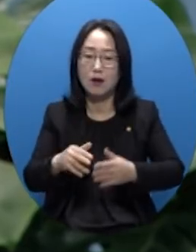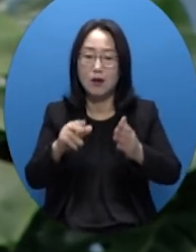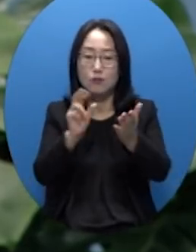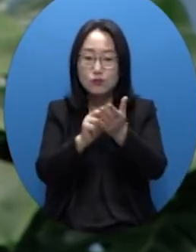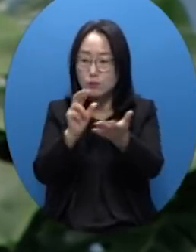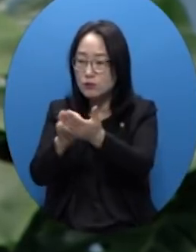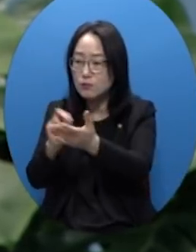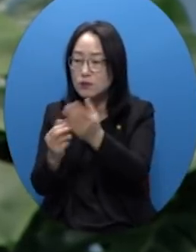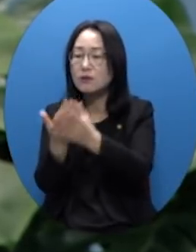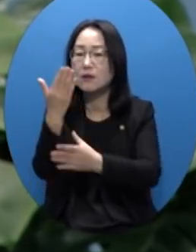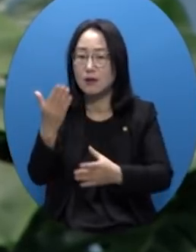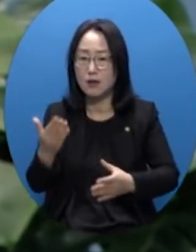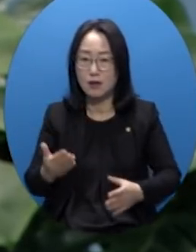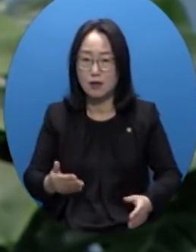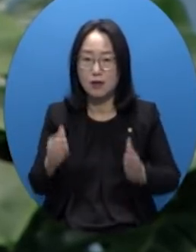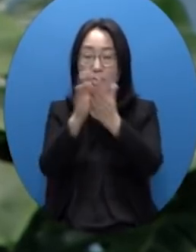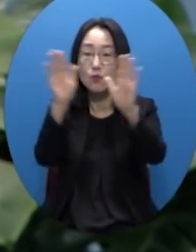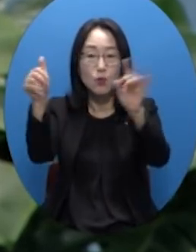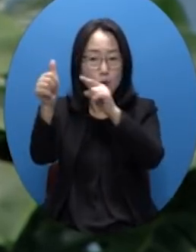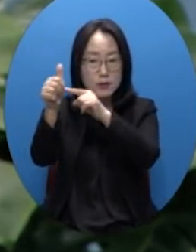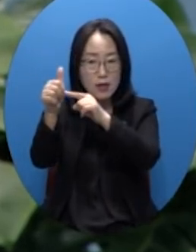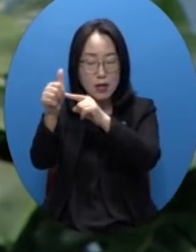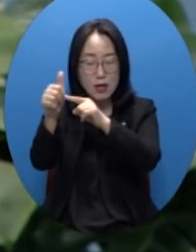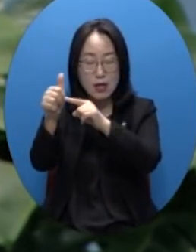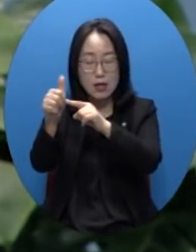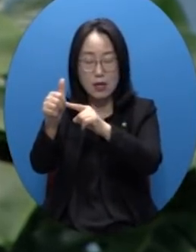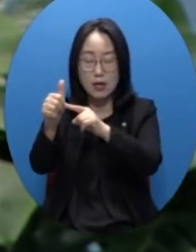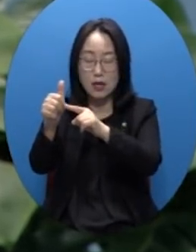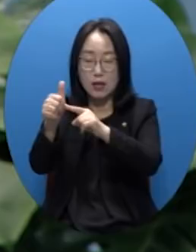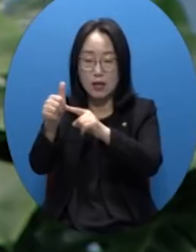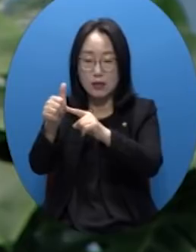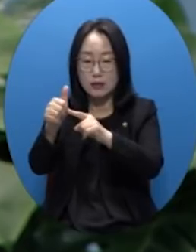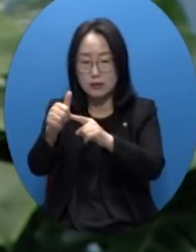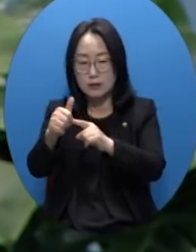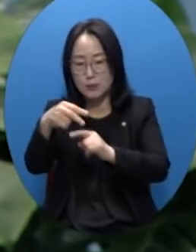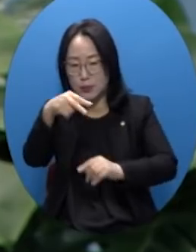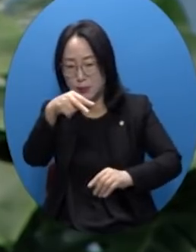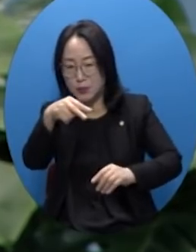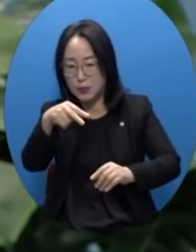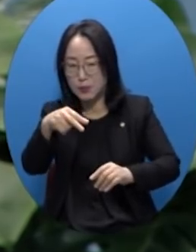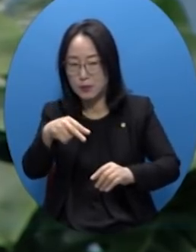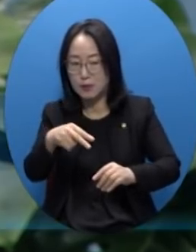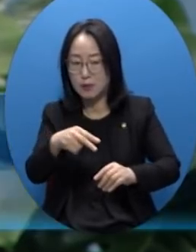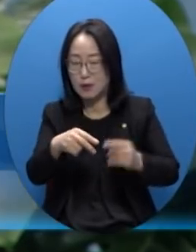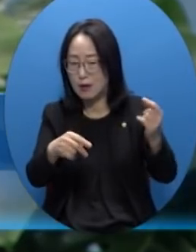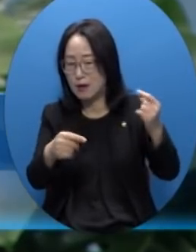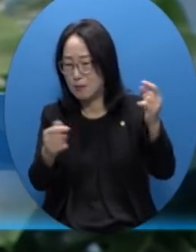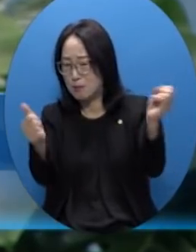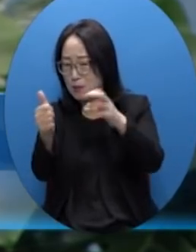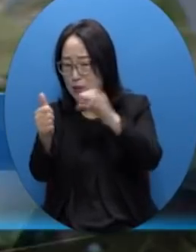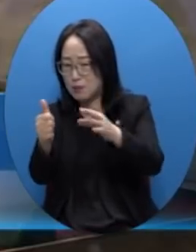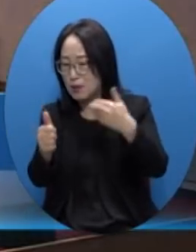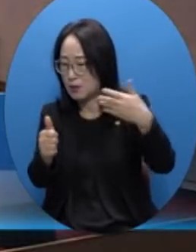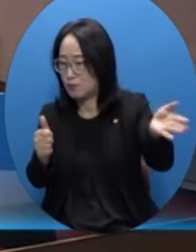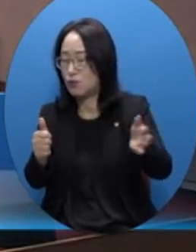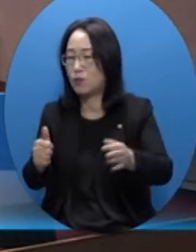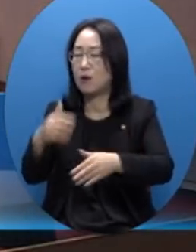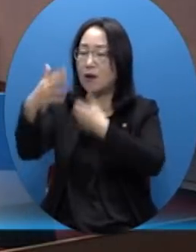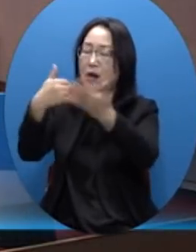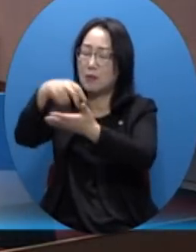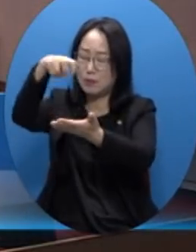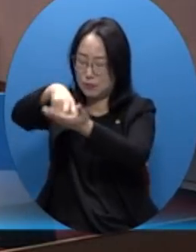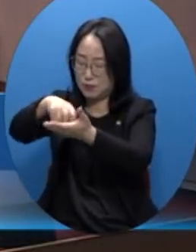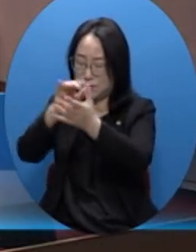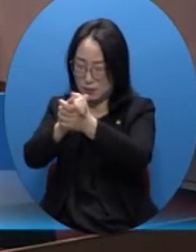가져옵니다 모세는 여튼 환경에서 그대로 말을 듣지 아니하고 하나님께 엎드려 기도했습니다 모세의 기도 함